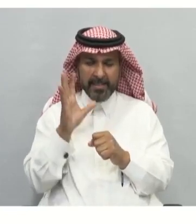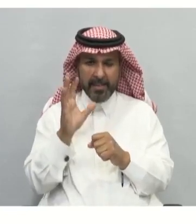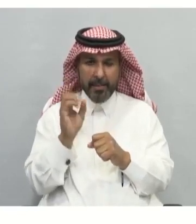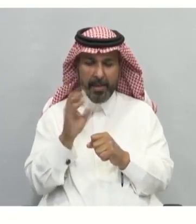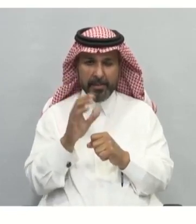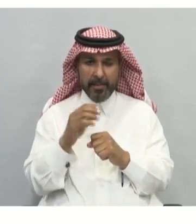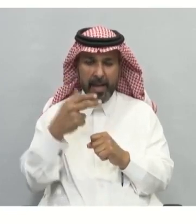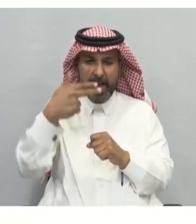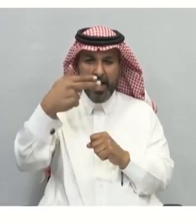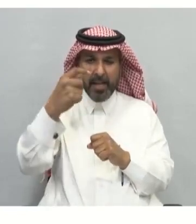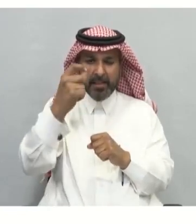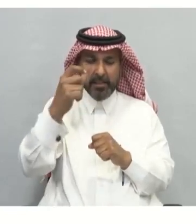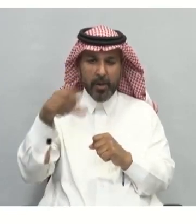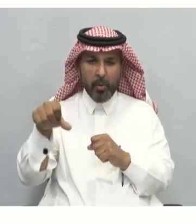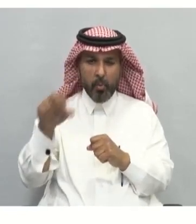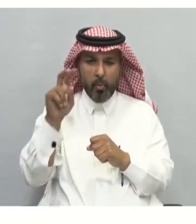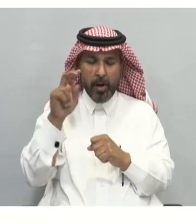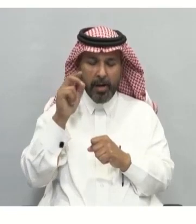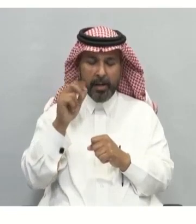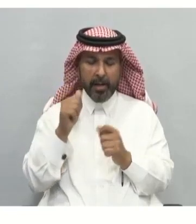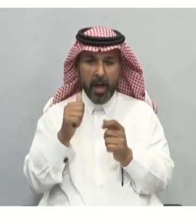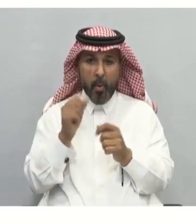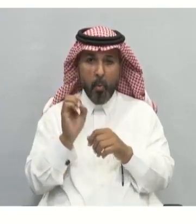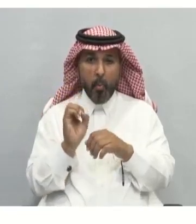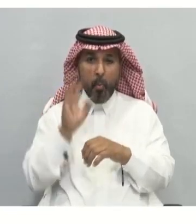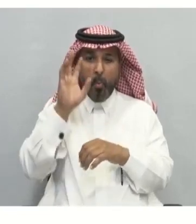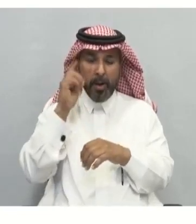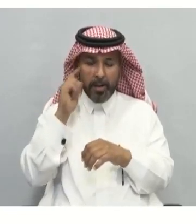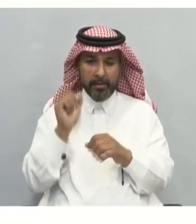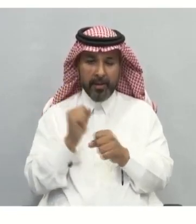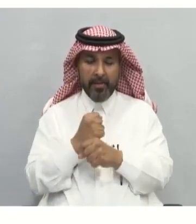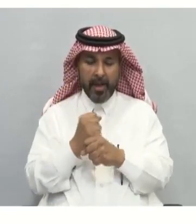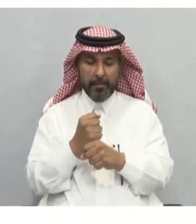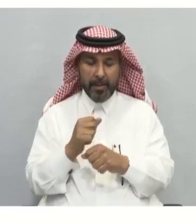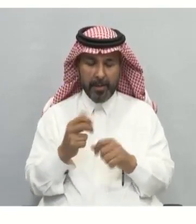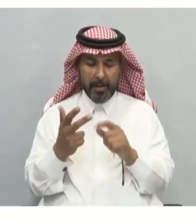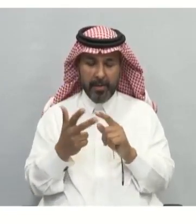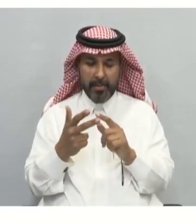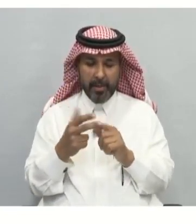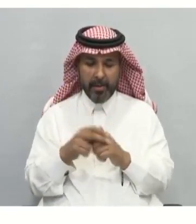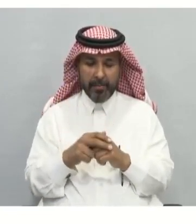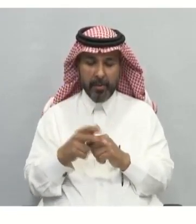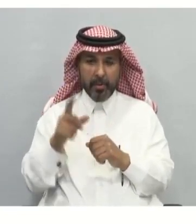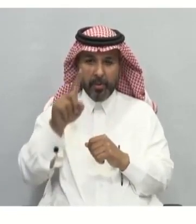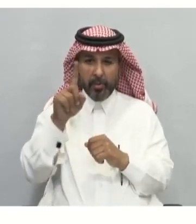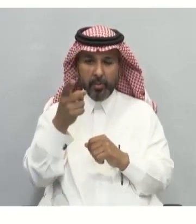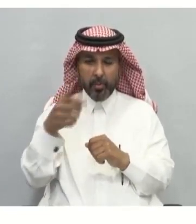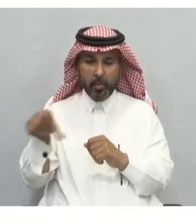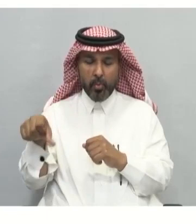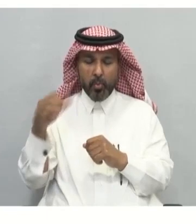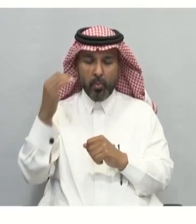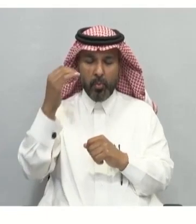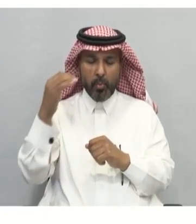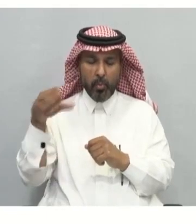الغدوه والمراد سير اول النهار ثانيا وروح ومراد